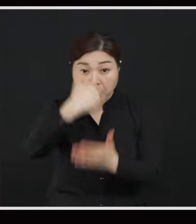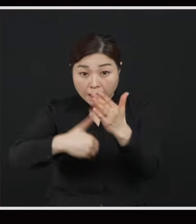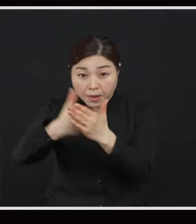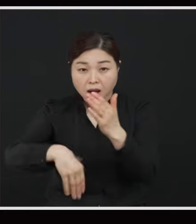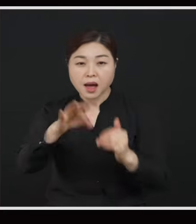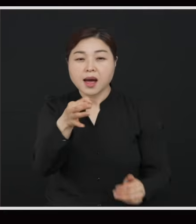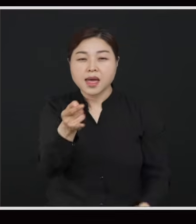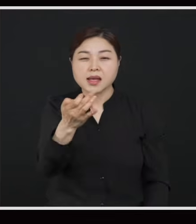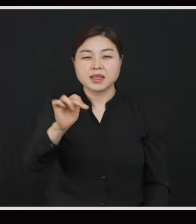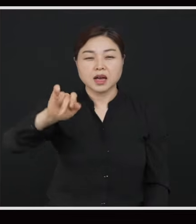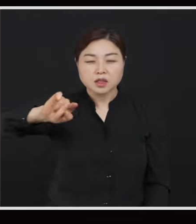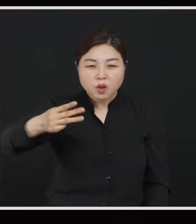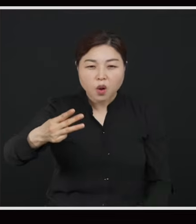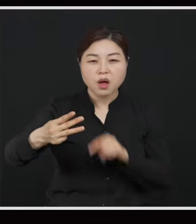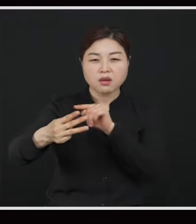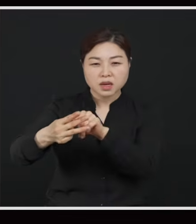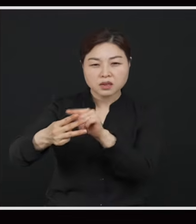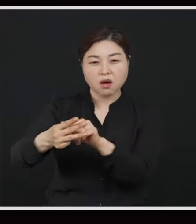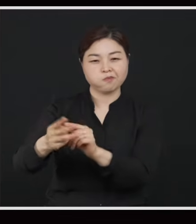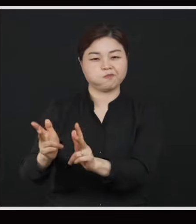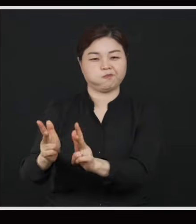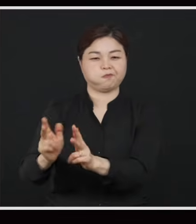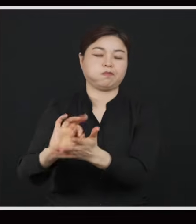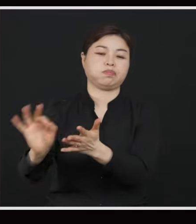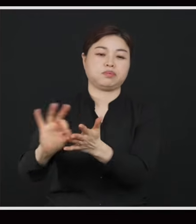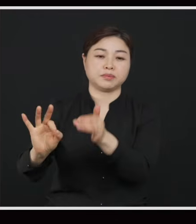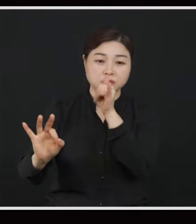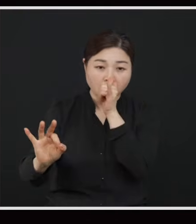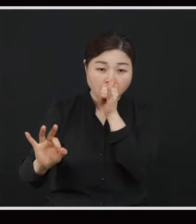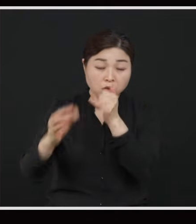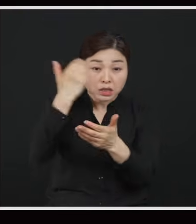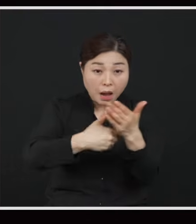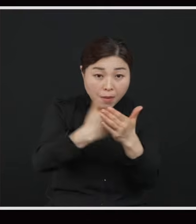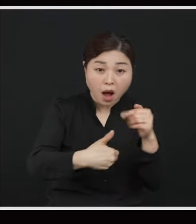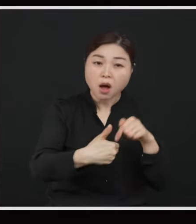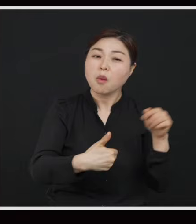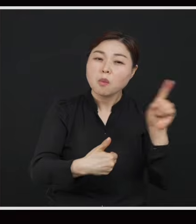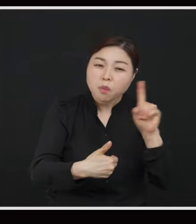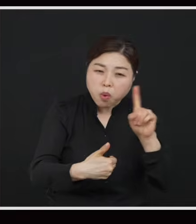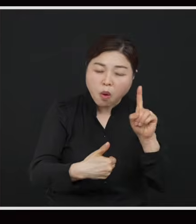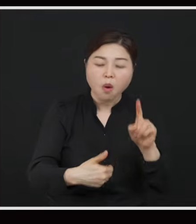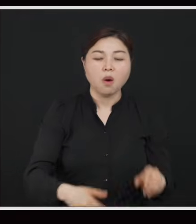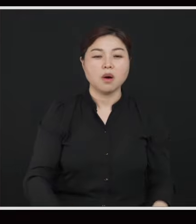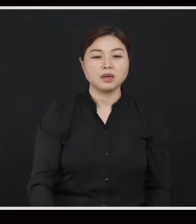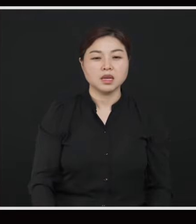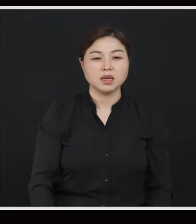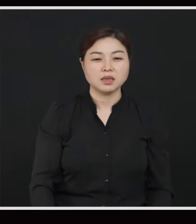남으니까 에탄올 연료에다가 미국에선 써요. 그리고도 남으니까